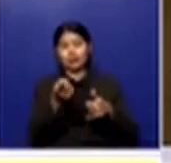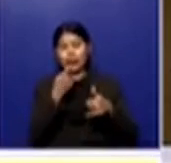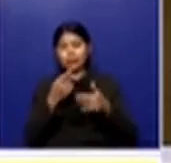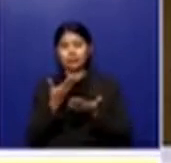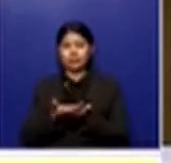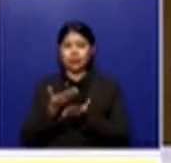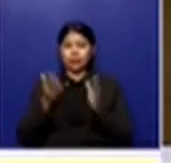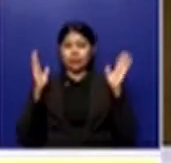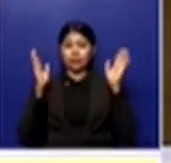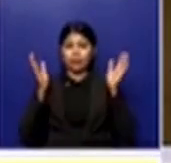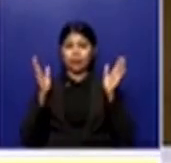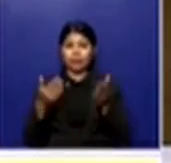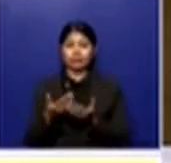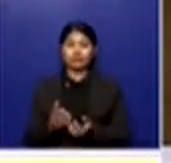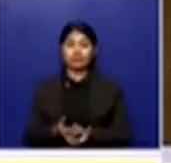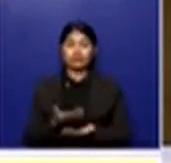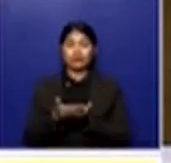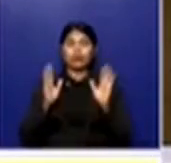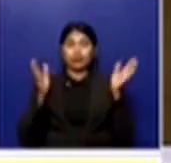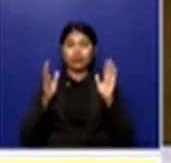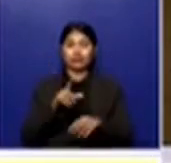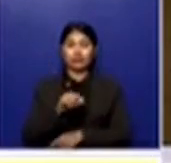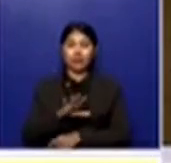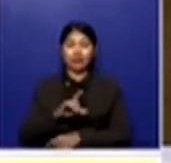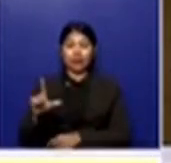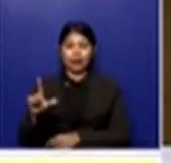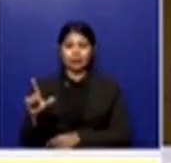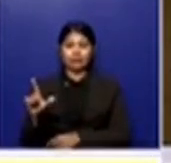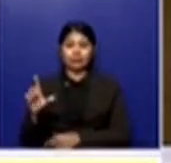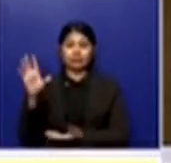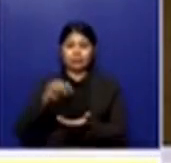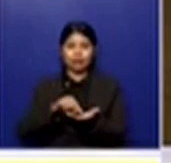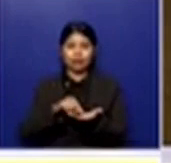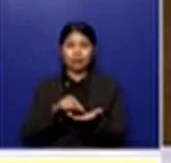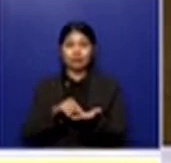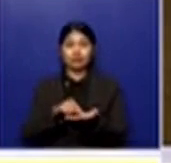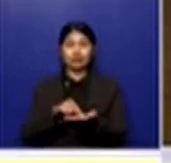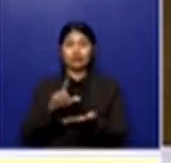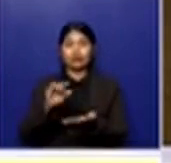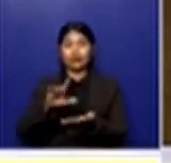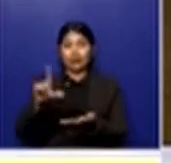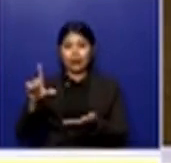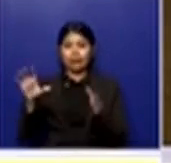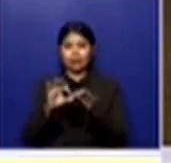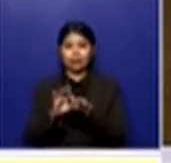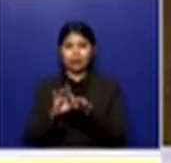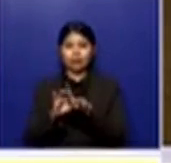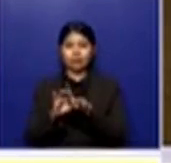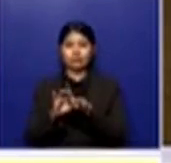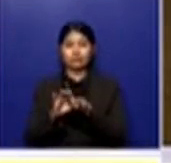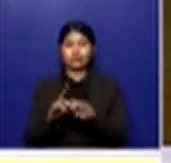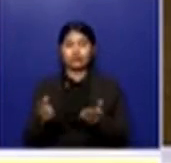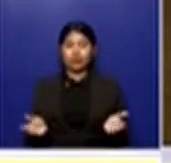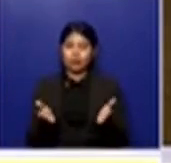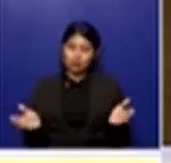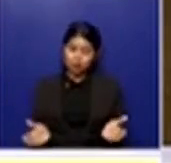นะคะขอเรียนว่างบประชาสัมพันธ์25ล้านบาทที่ใส่ที่แสดงไว้นั้นเป็นงบออนกราวที่เส